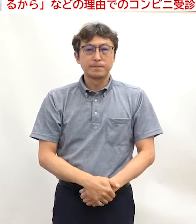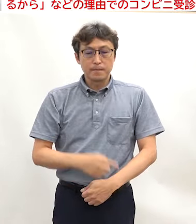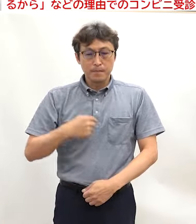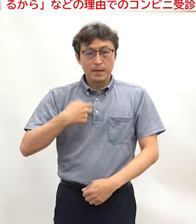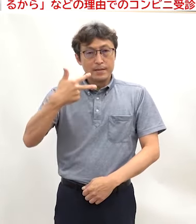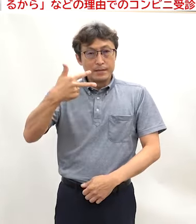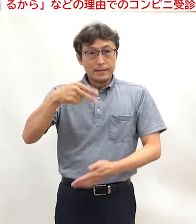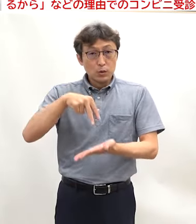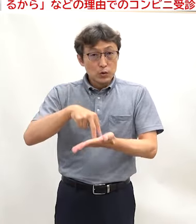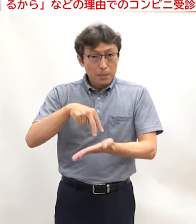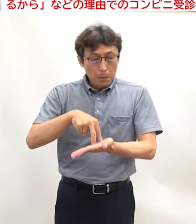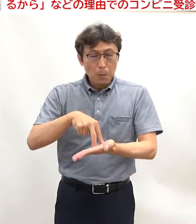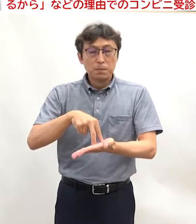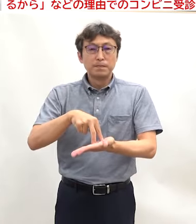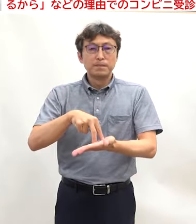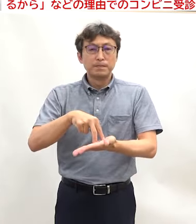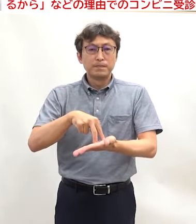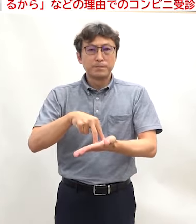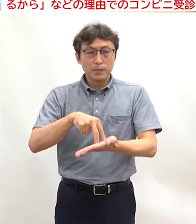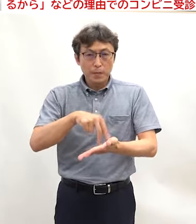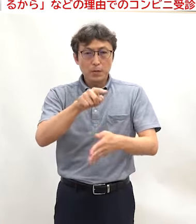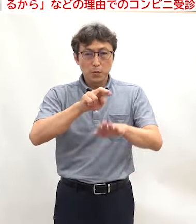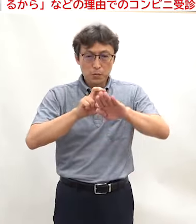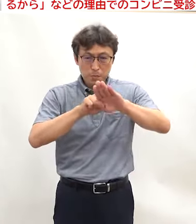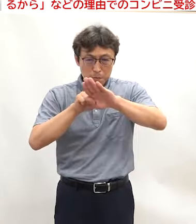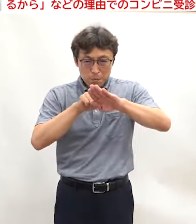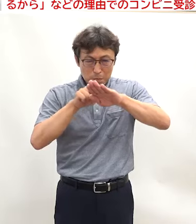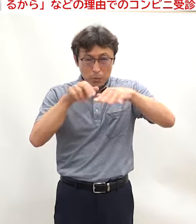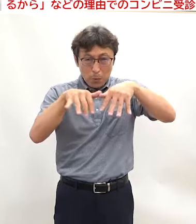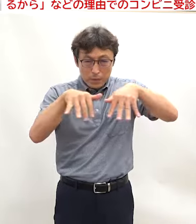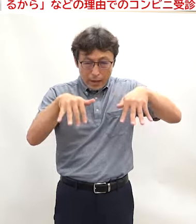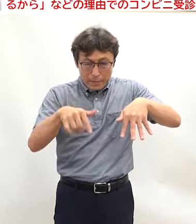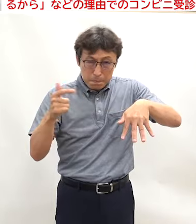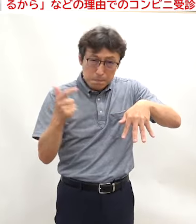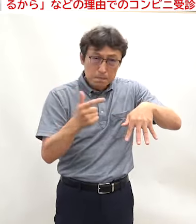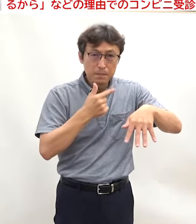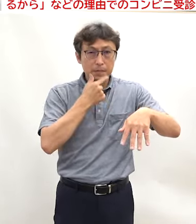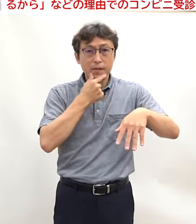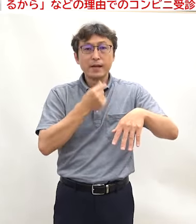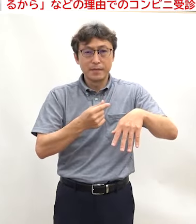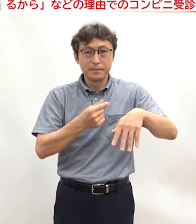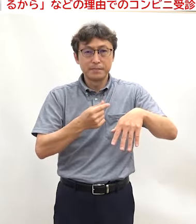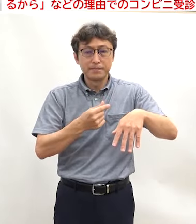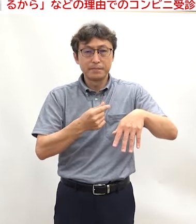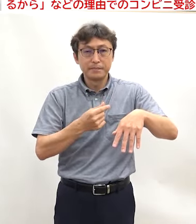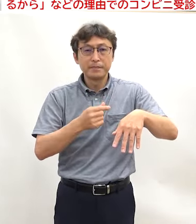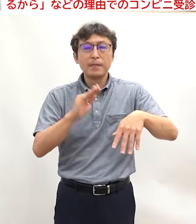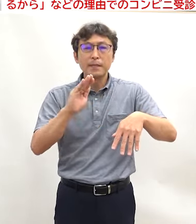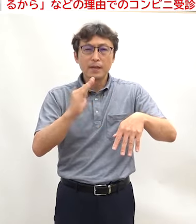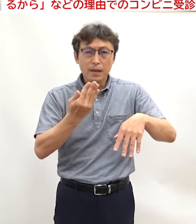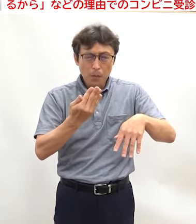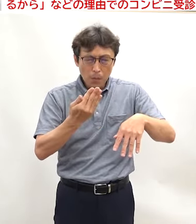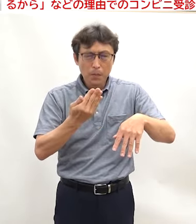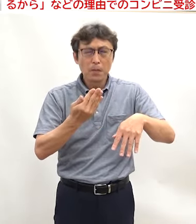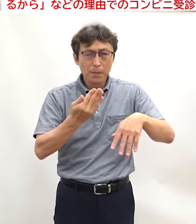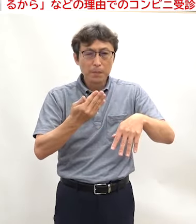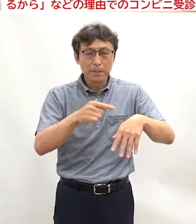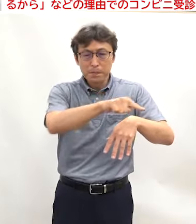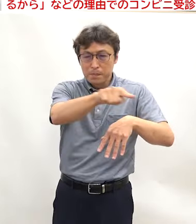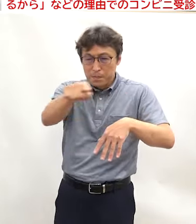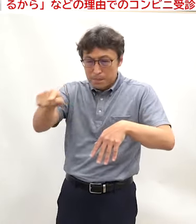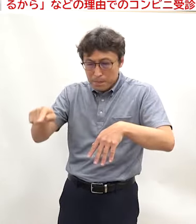できる限り、診療体制は強化してまいりますが、やはり、休日に便利だからと、あ